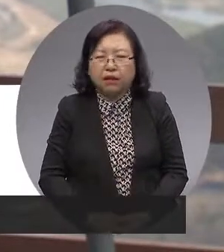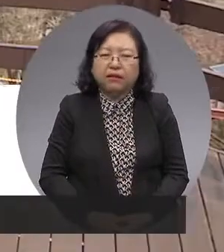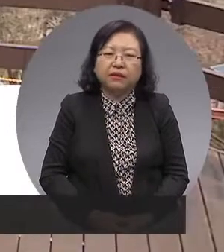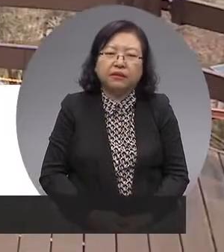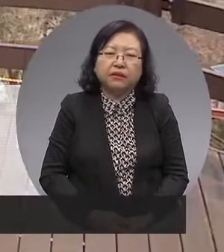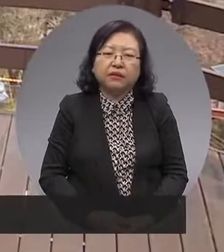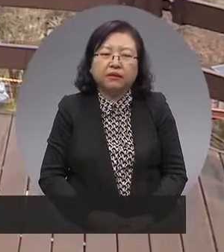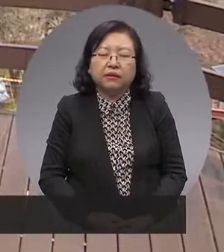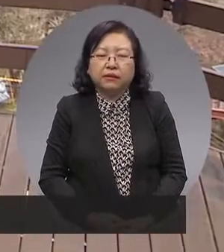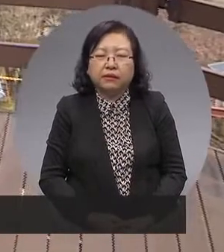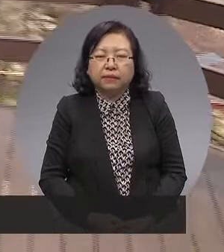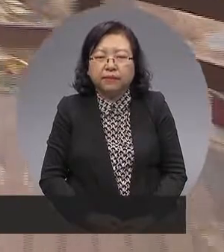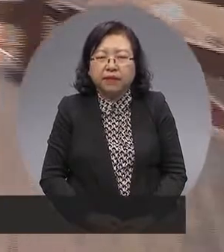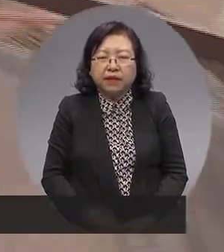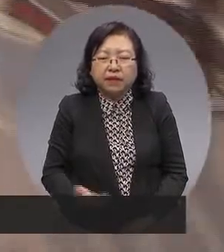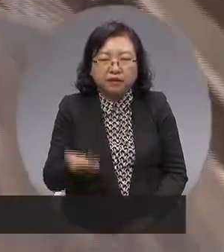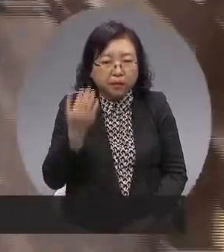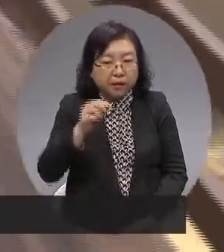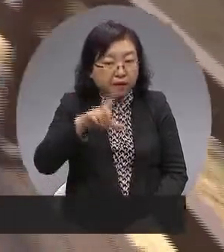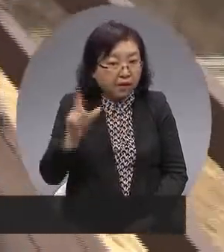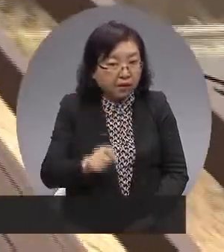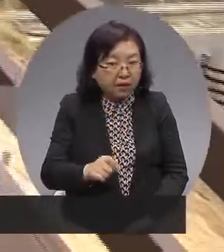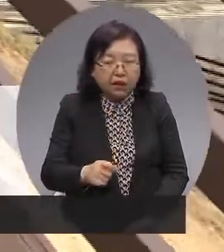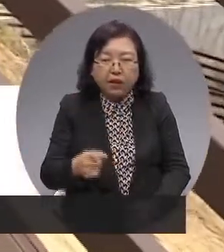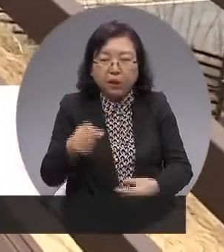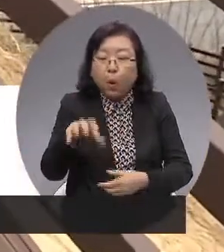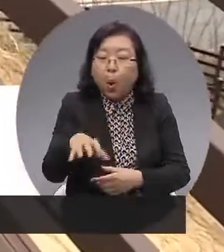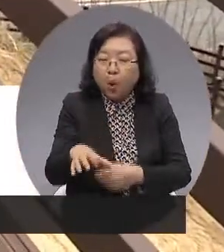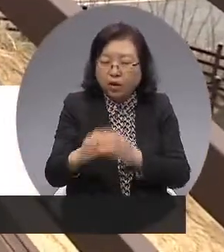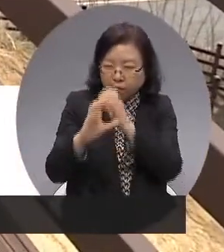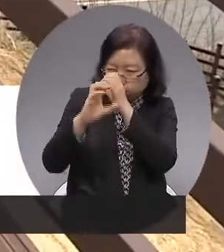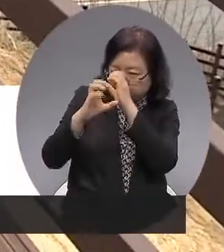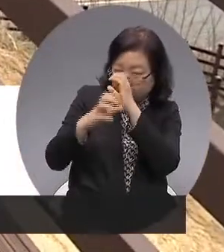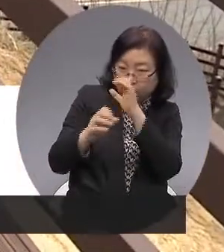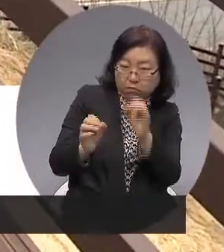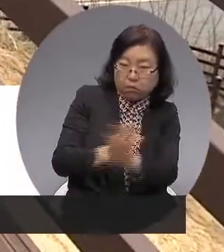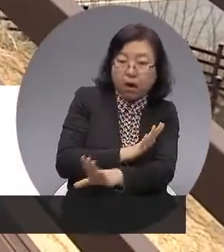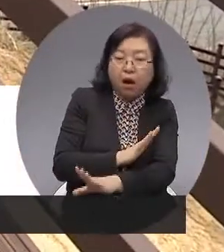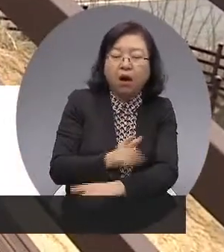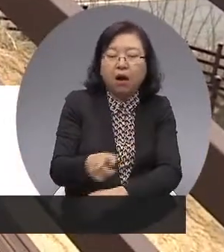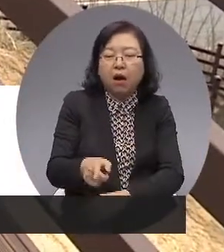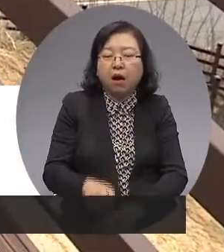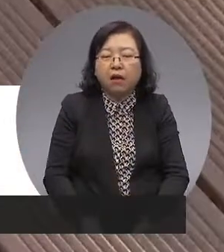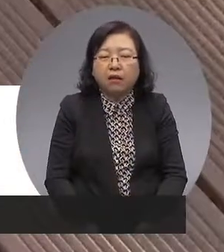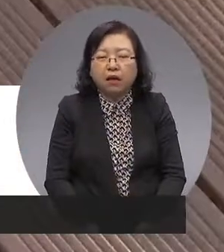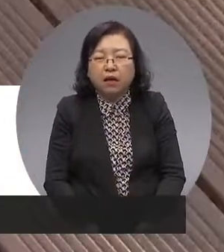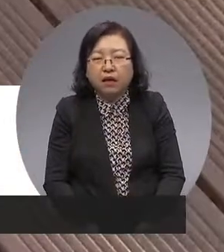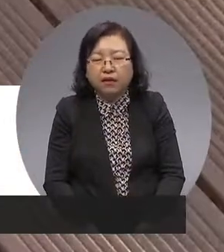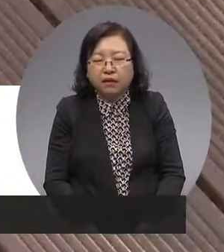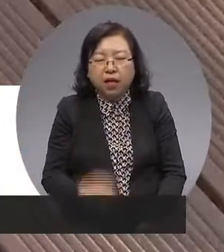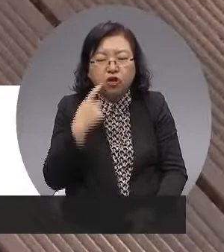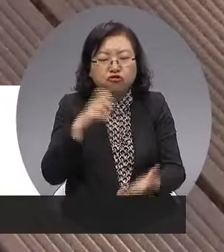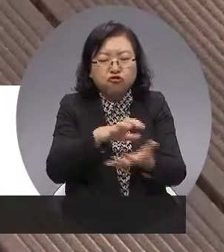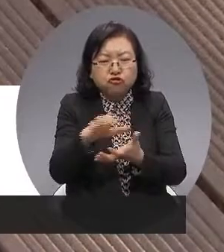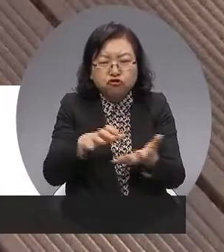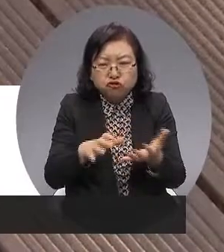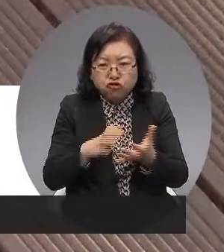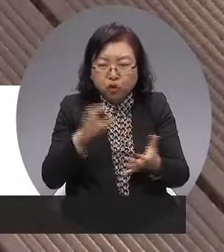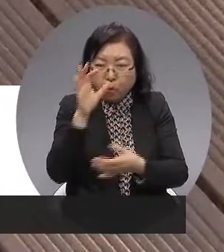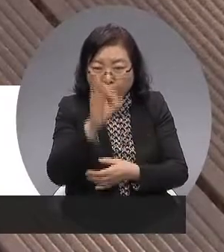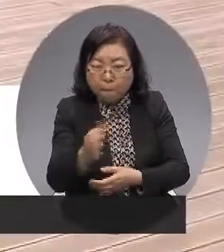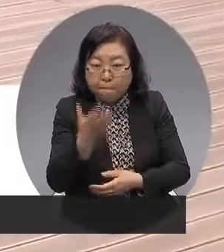것이고. 지난달에는 같은 자리에 있던 망원경도 사라졌습니다. 운해를 보다 가까이에서 볼 수